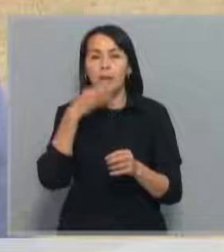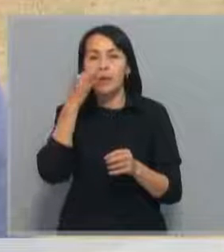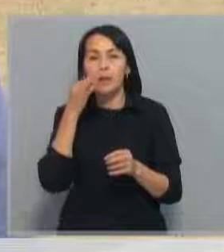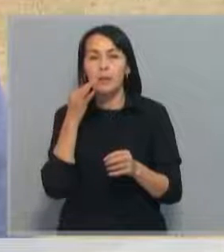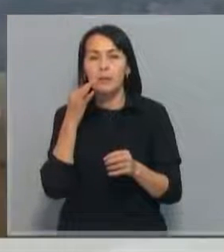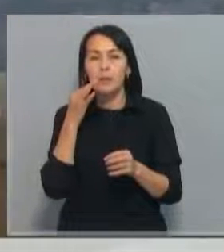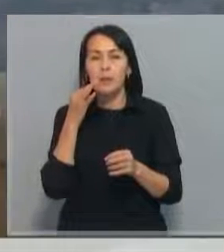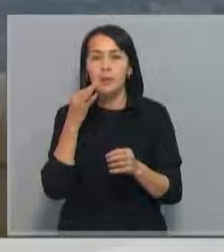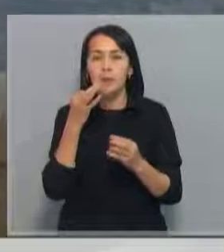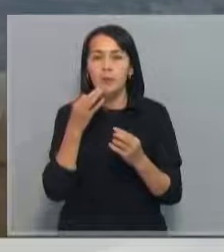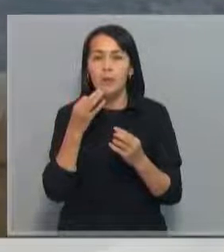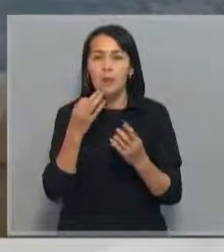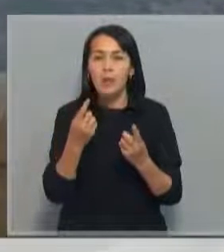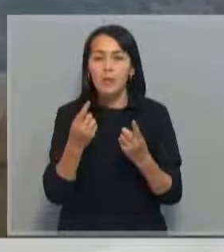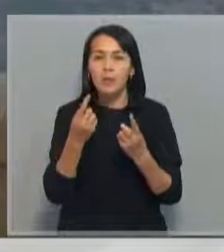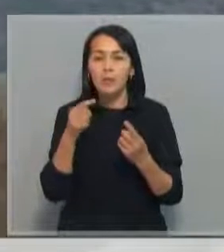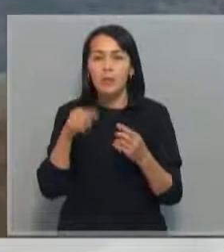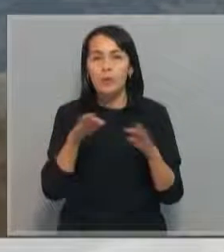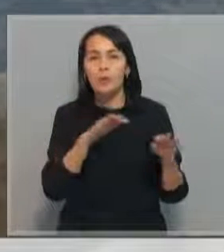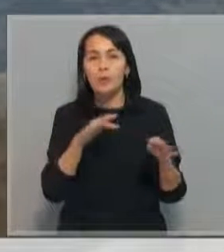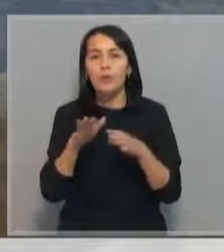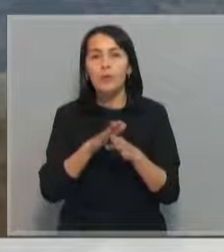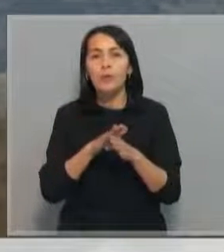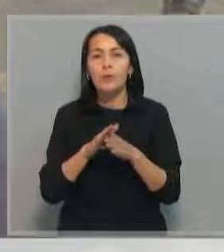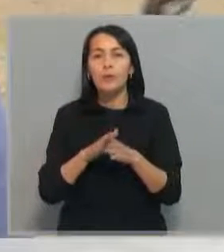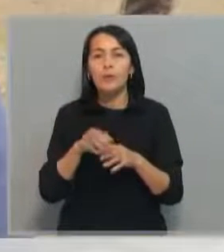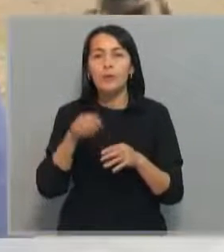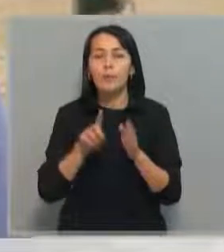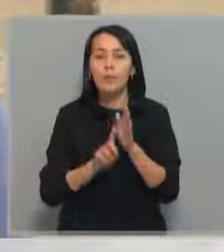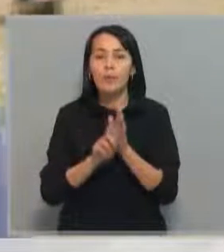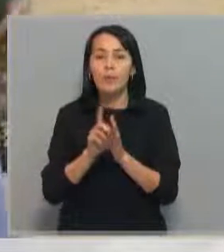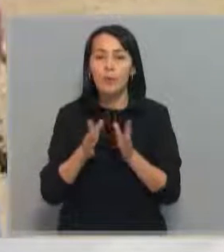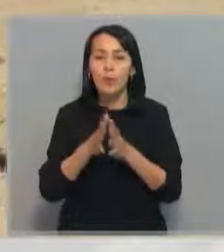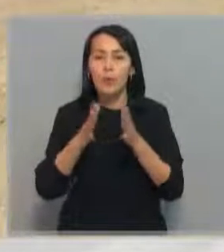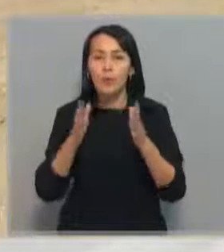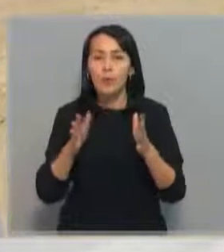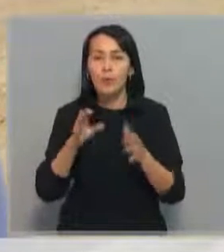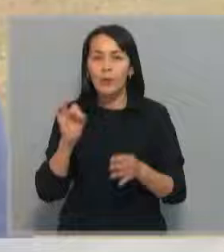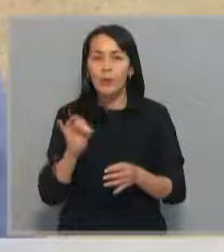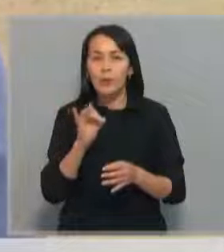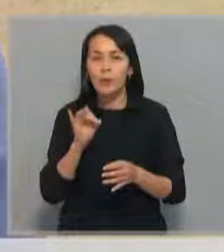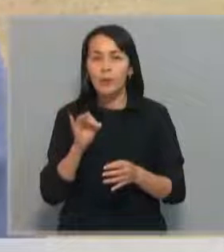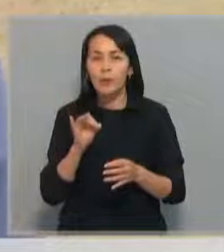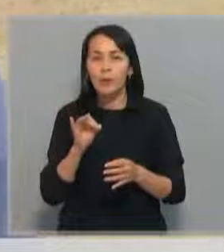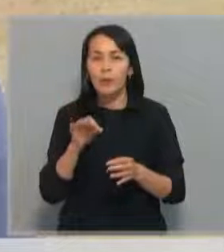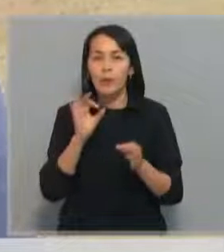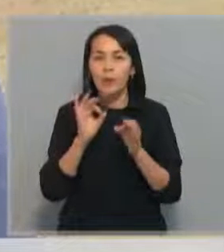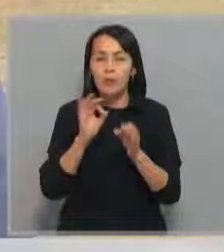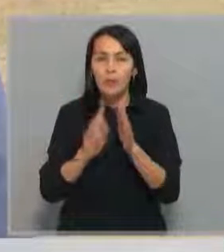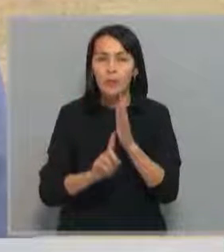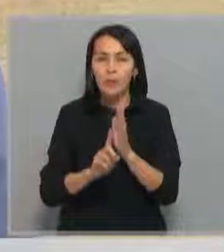тәжірибесінен тағылым алу үшін осындай шара өткізіп жатыр. Осы шарада бұл бастауы үлкен тарихты түгендеудің